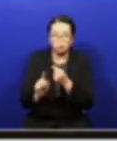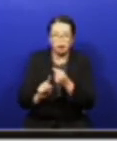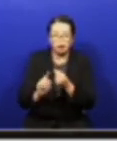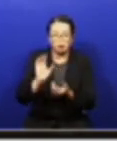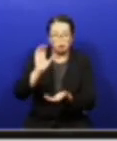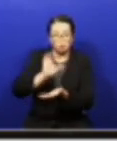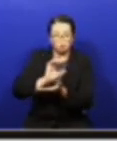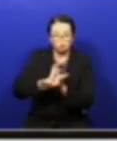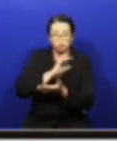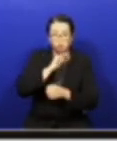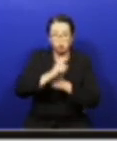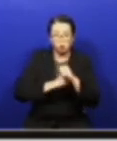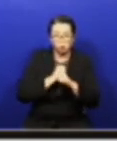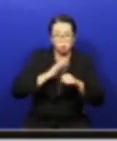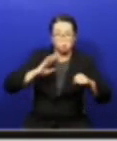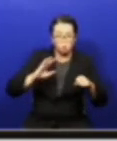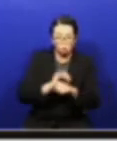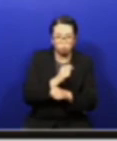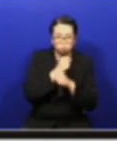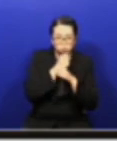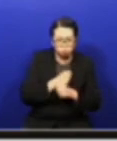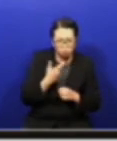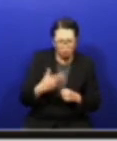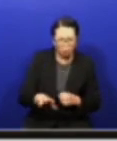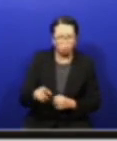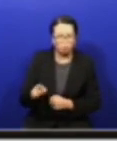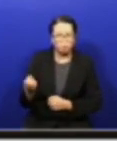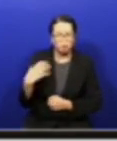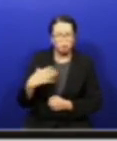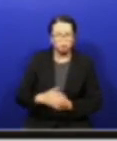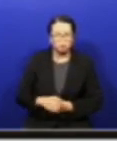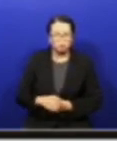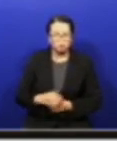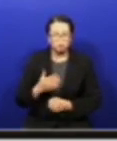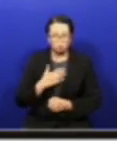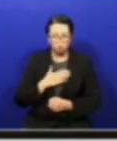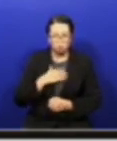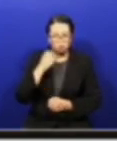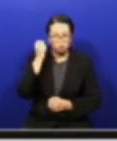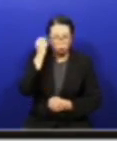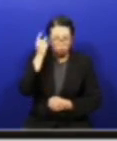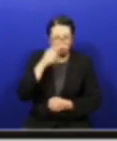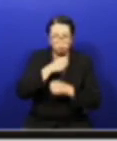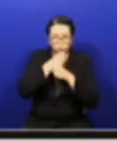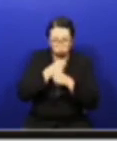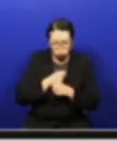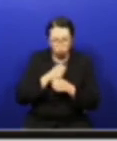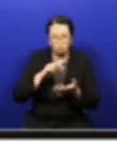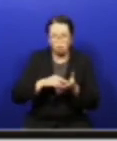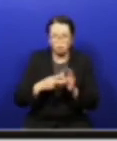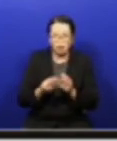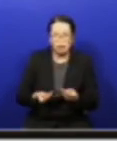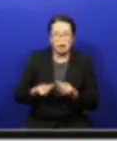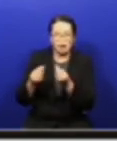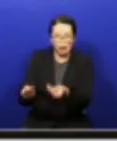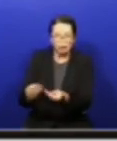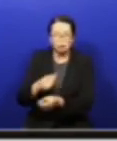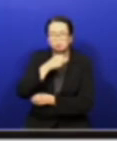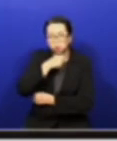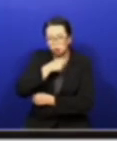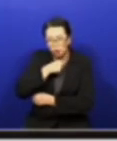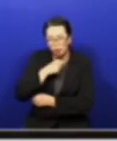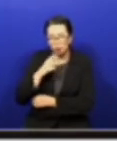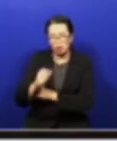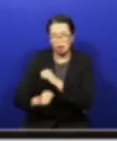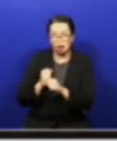ป็นเรื่องที่เขาคิดแล้วก็วิพากษ์วิจารณ์กันมากว่าจริงๆผมก็เข้าใจนะครับว่าชราภาพมันก็คือให้ตอนแก่แหละก็